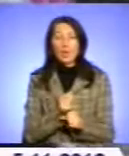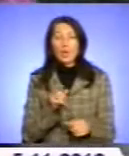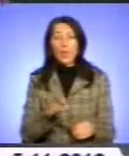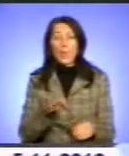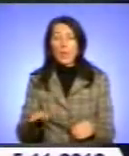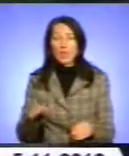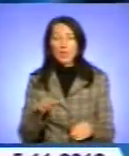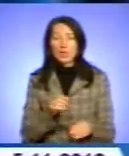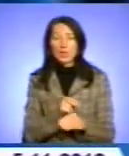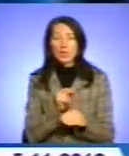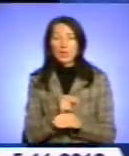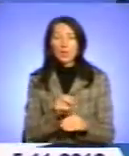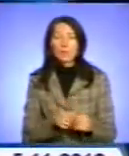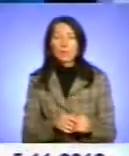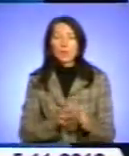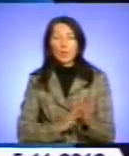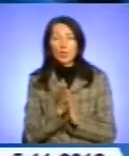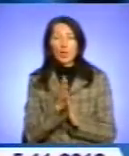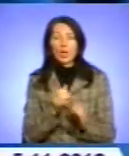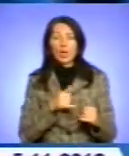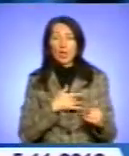щирими людьми.